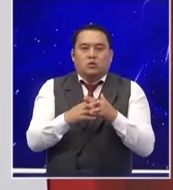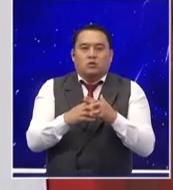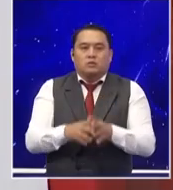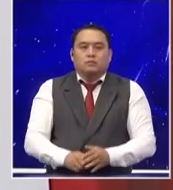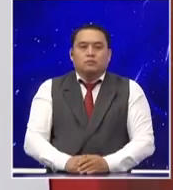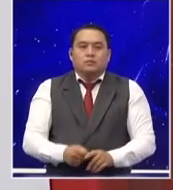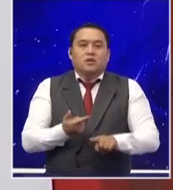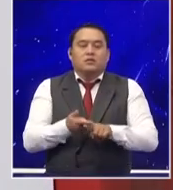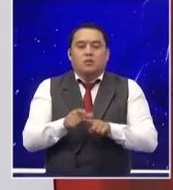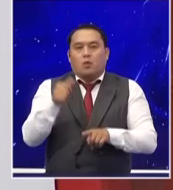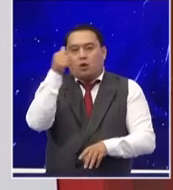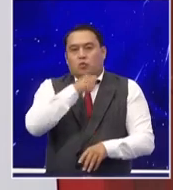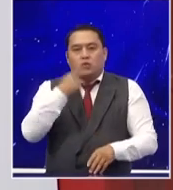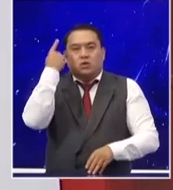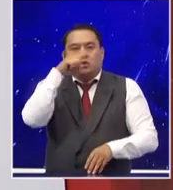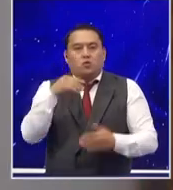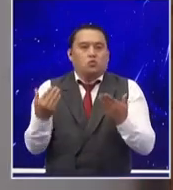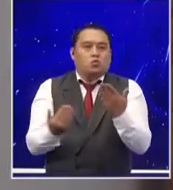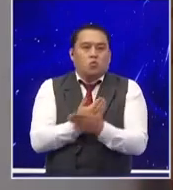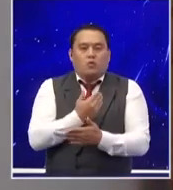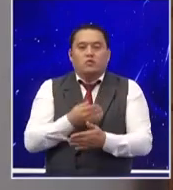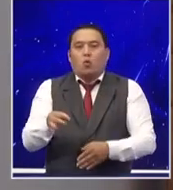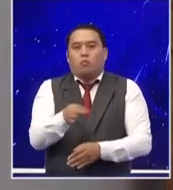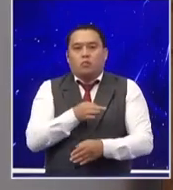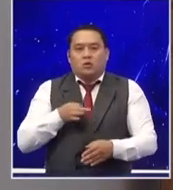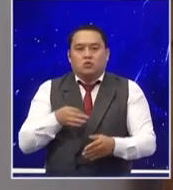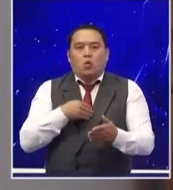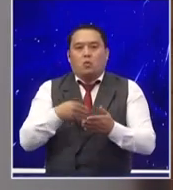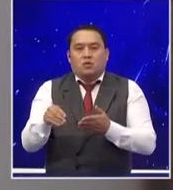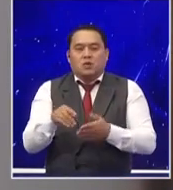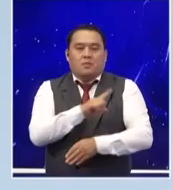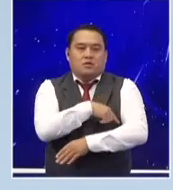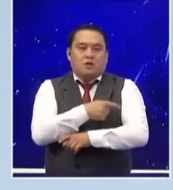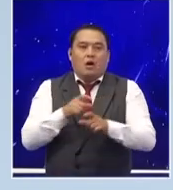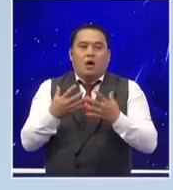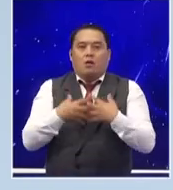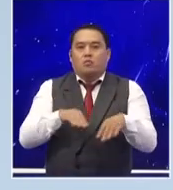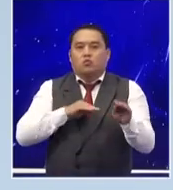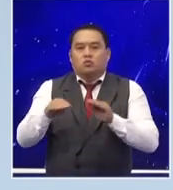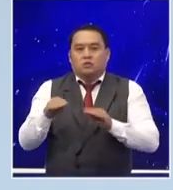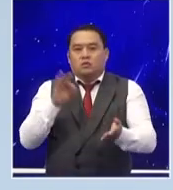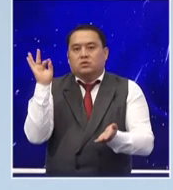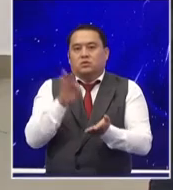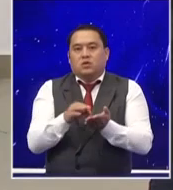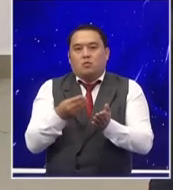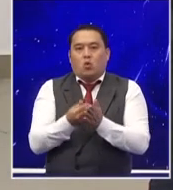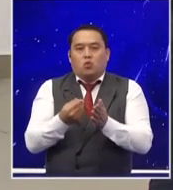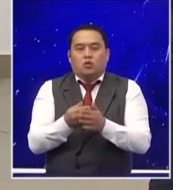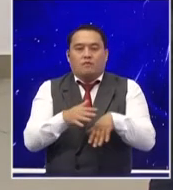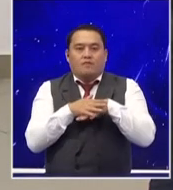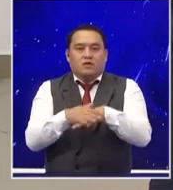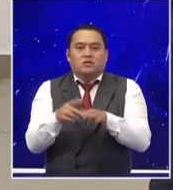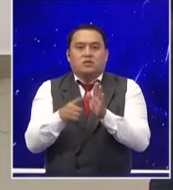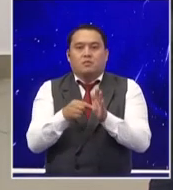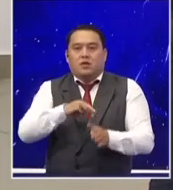в текущем году для новых и действующих медучреждений области будет приобретена медицинское оборудование на эти цели из областного бюджета выделено свыше